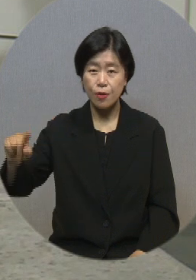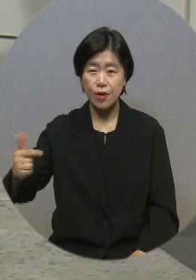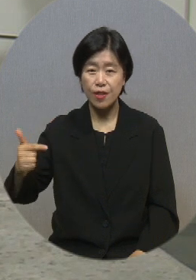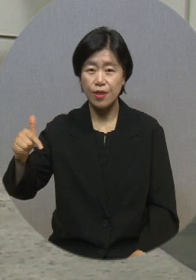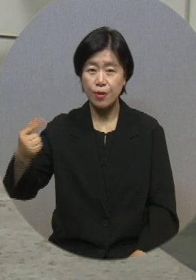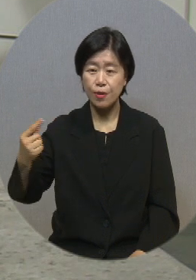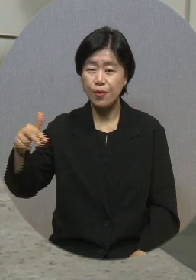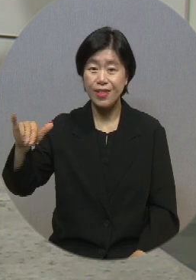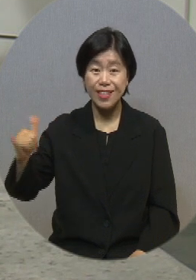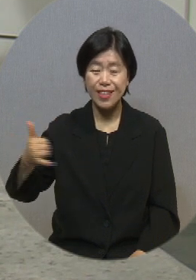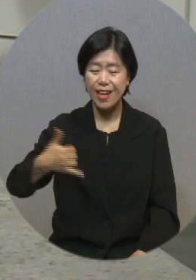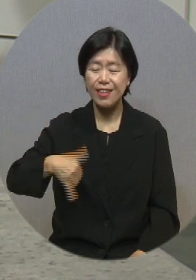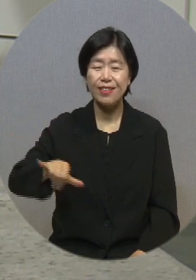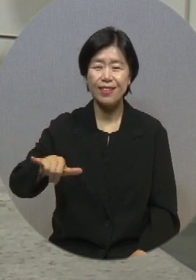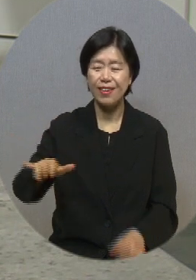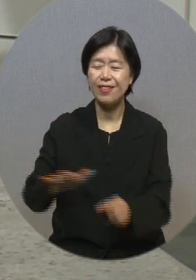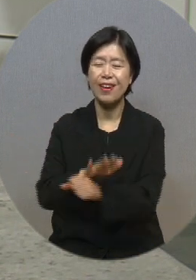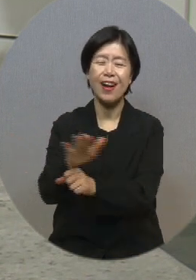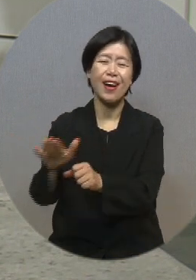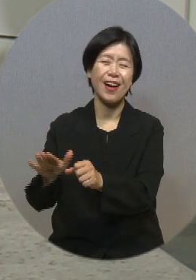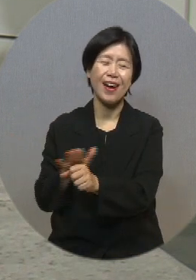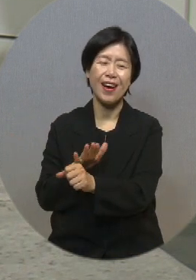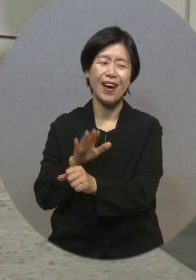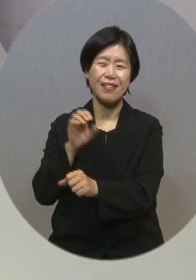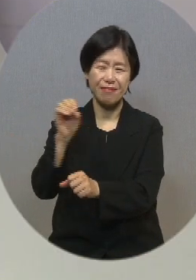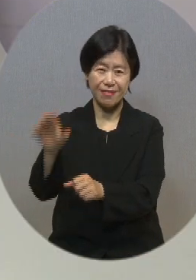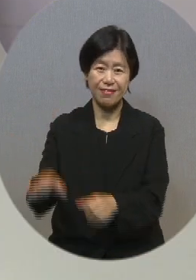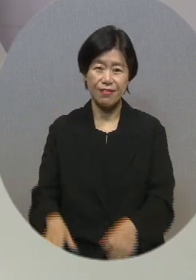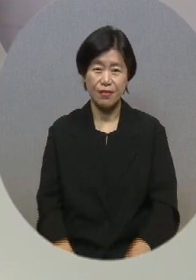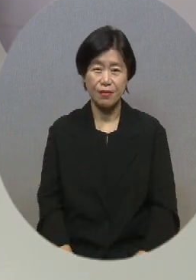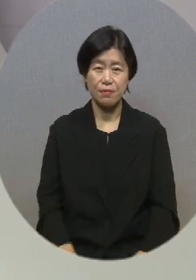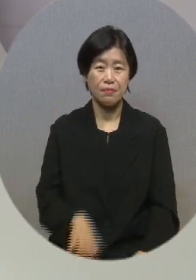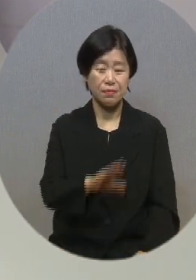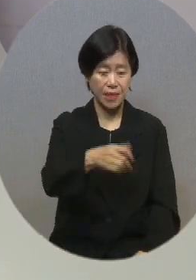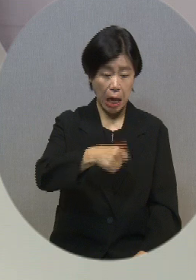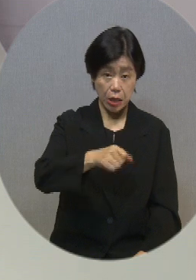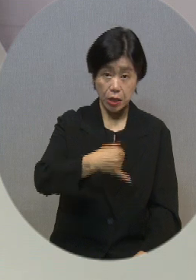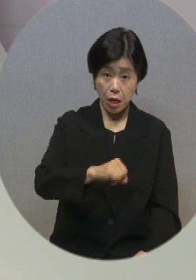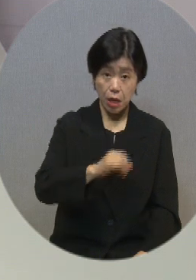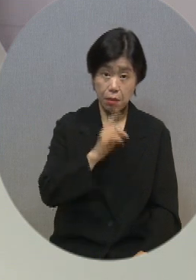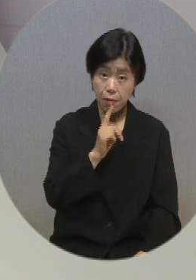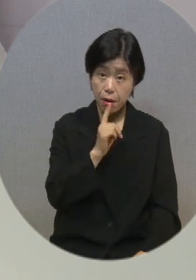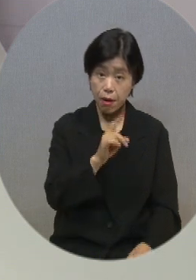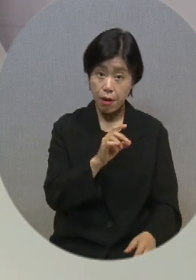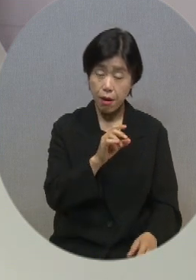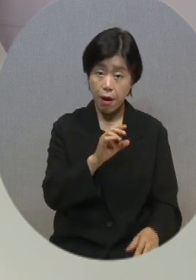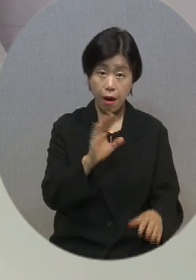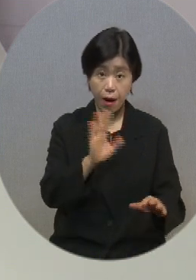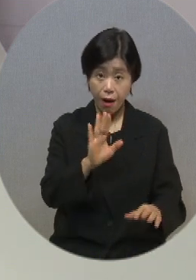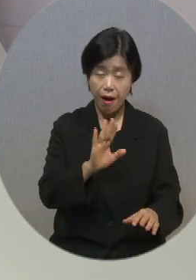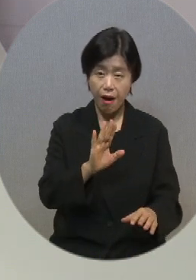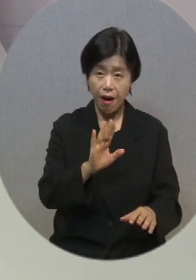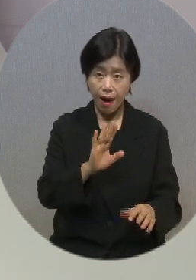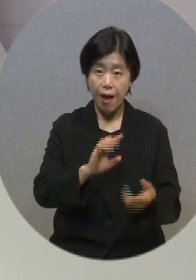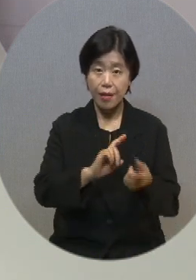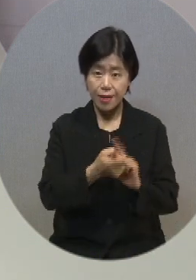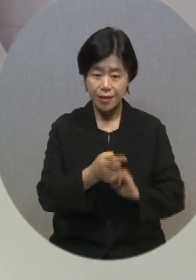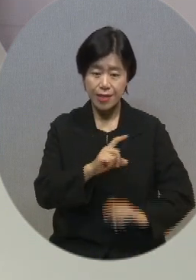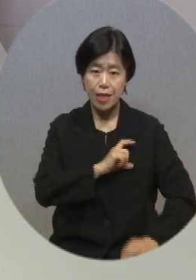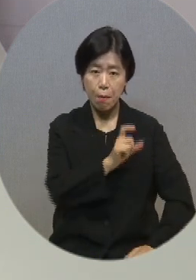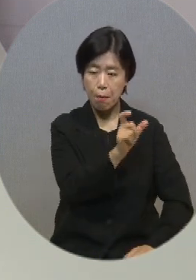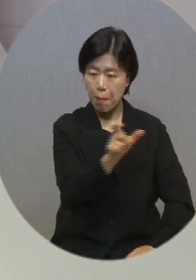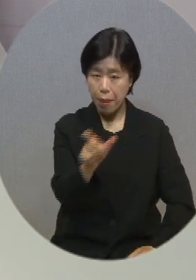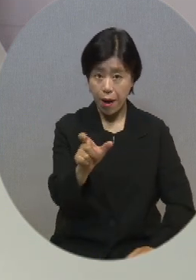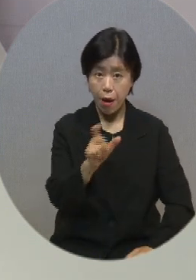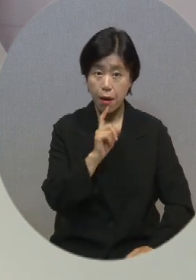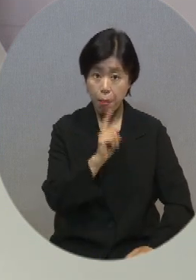사랑한다. 네. 보통 그냥 야 아들 딸 사랑한다 하는데 딱 이름을 명기하시잖아.